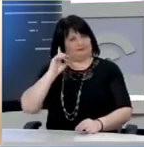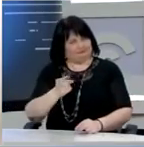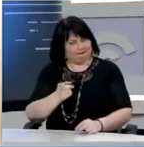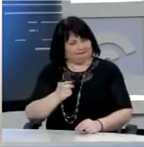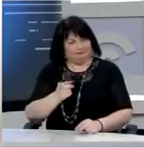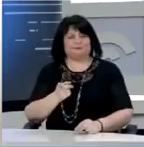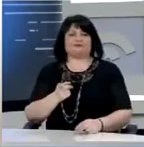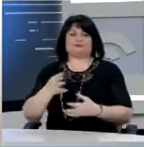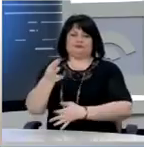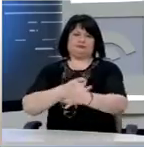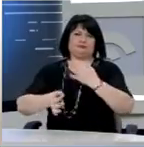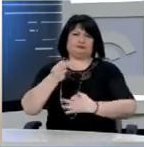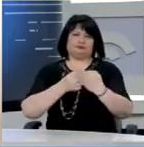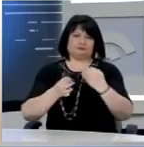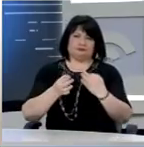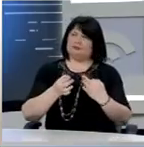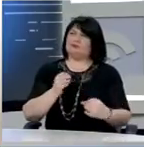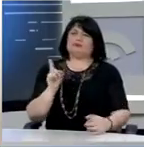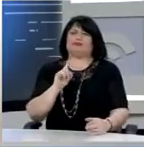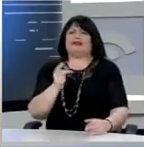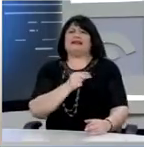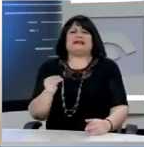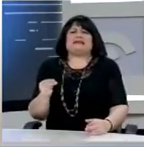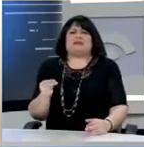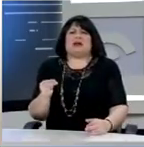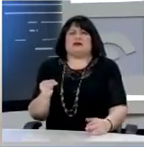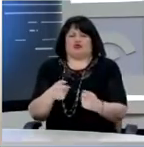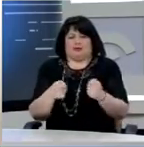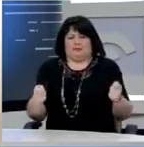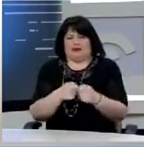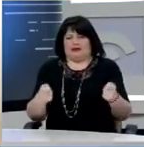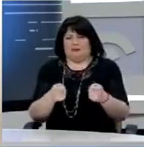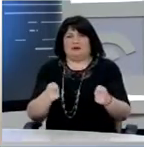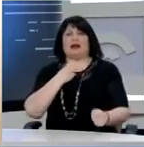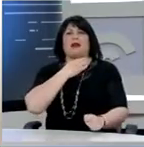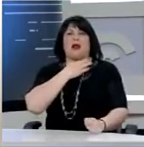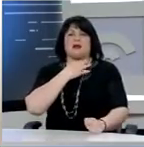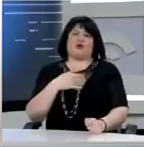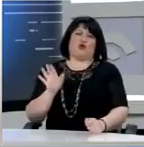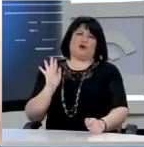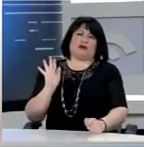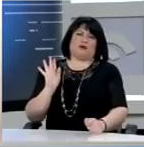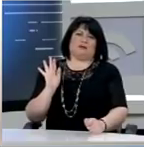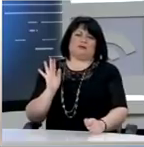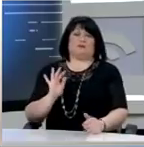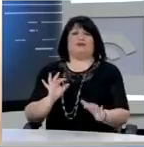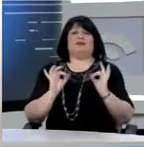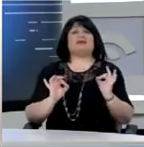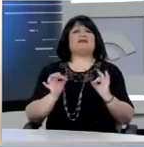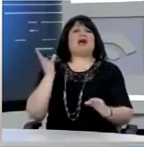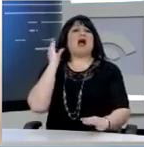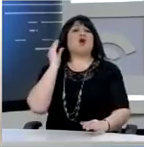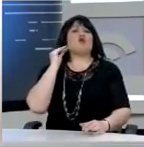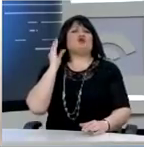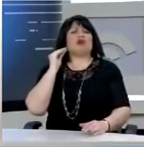Από το επιχείρημα όμως αυτό δεν συνάγεται ότι τα μέτρα που αναγγείλαμε δεν ήταν αναγκαία. Μάλιστα άκουσα